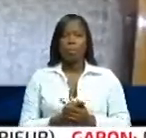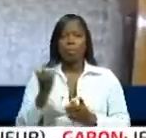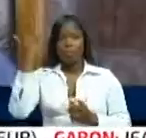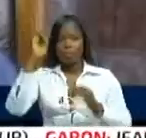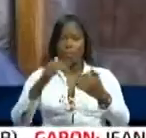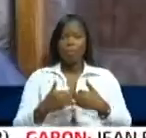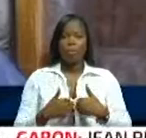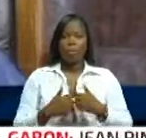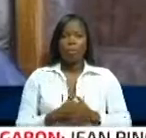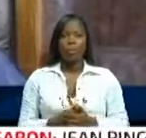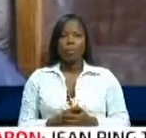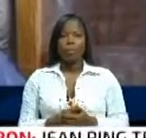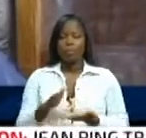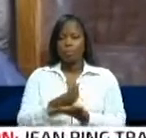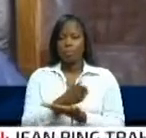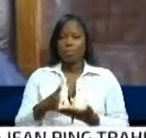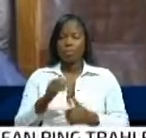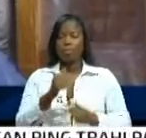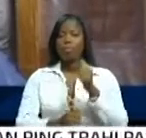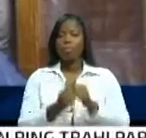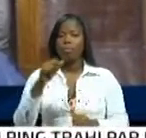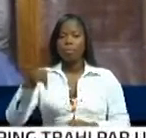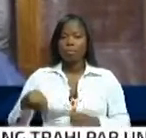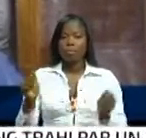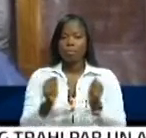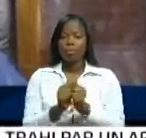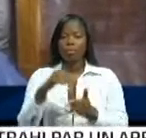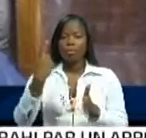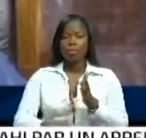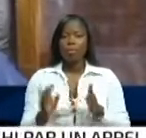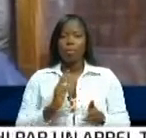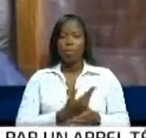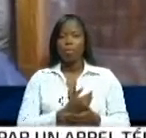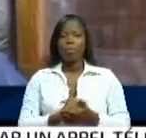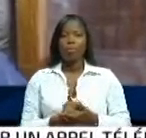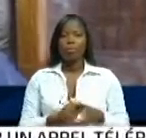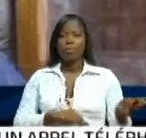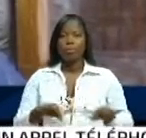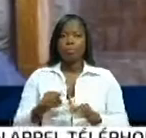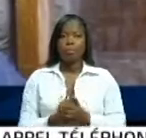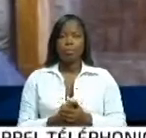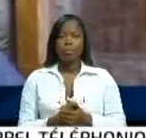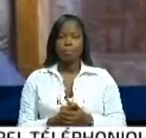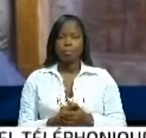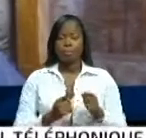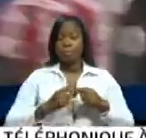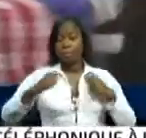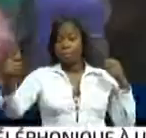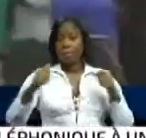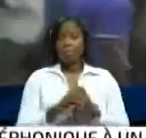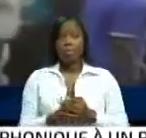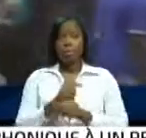y a et bien il y à certaines difficultés que avec lesquels nous conjuguons qui sont liées à des distances n'est ce pas